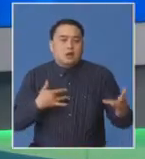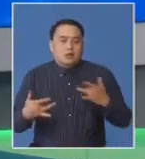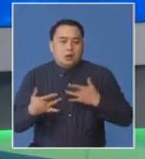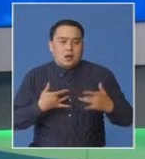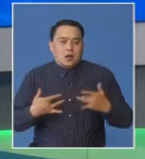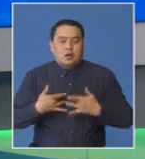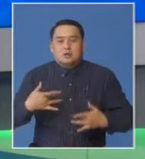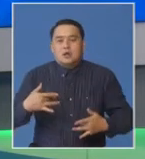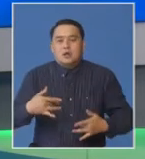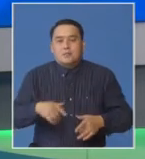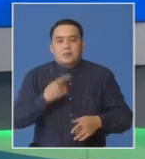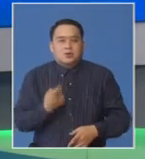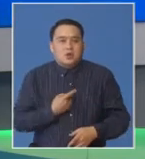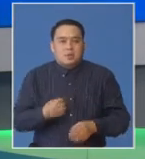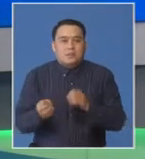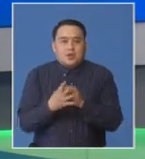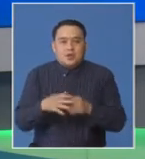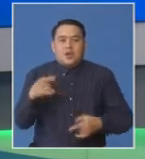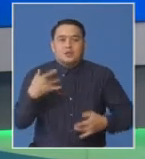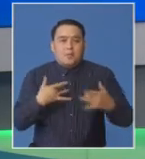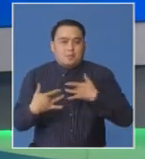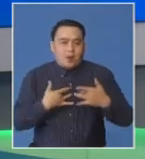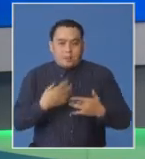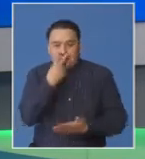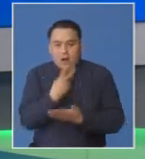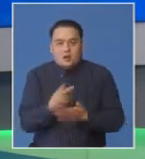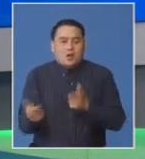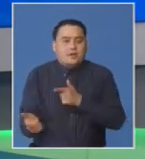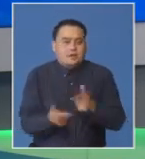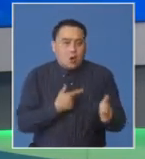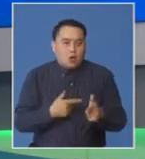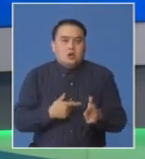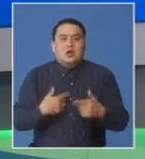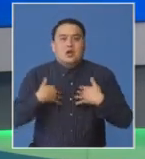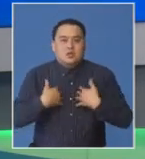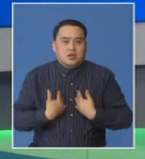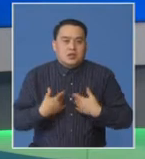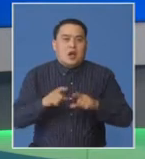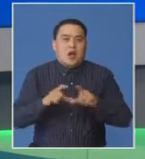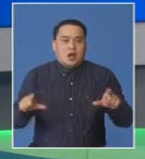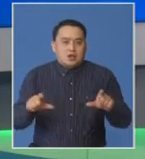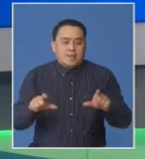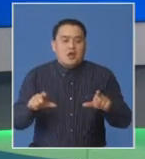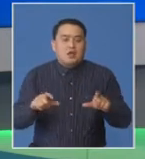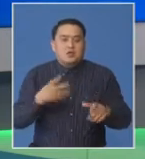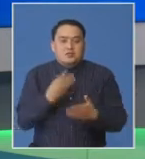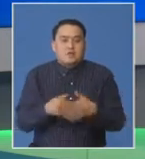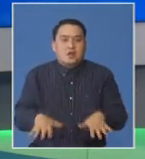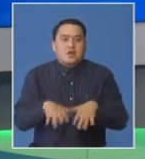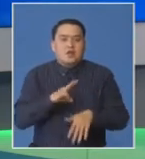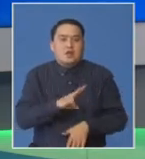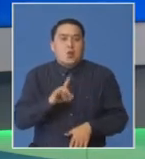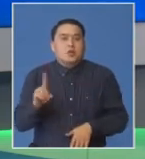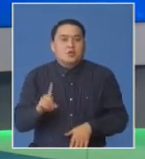Театральный бум. 15 спектаклей подготовил областной драматический театр имени Бикен Римовой своим зрителям. Наурыз,